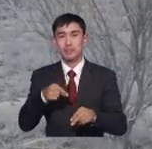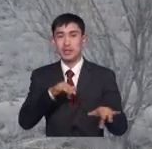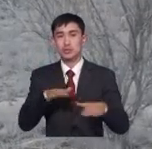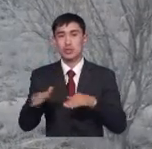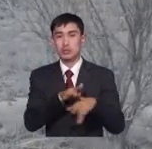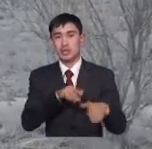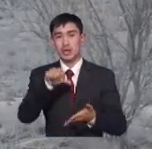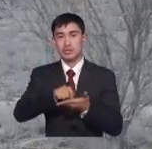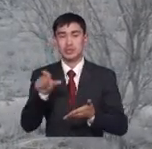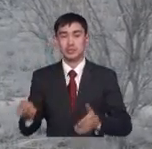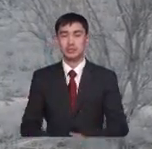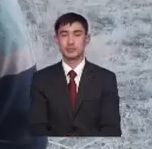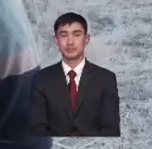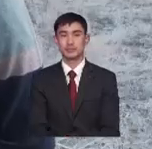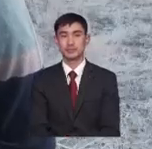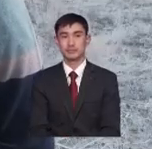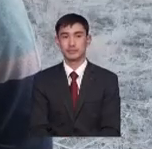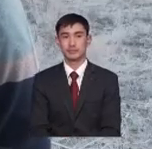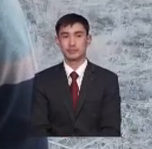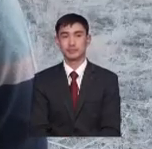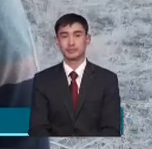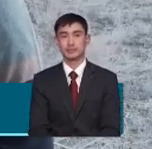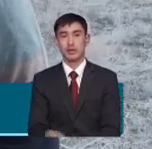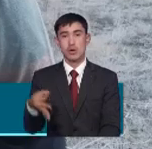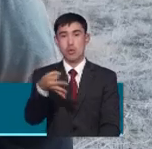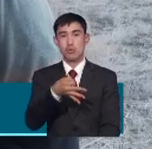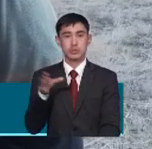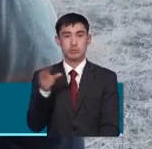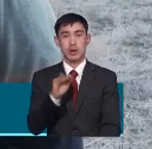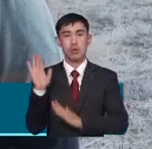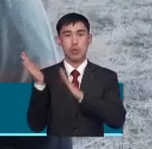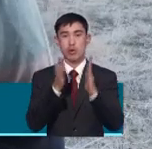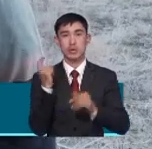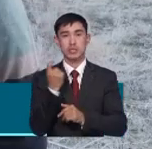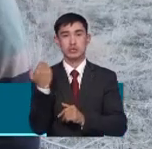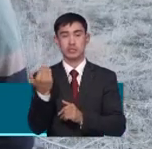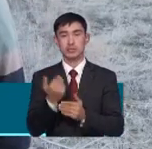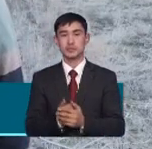шараға мұрындық болғандар. Облысымыздың барлық орман шаруашылығы мекемелері